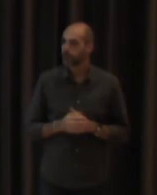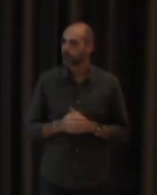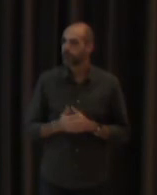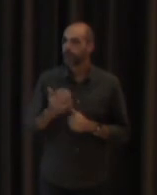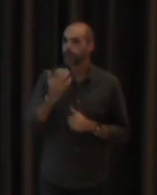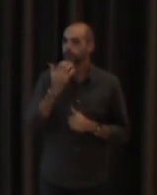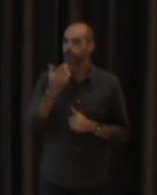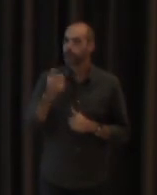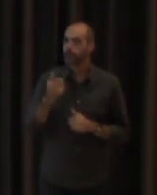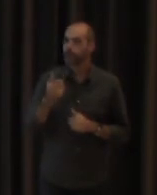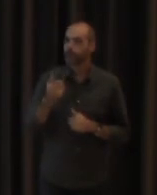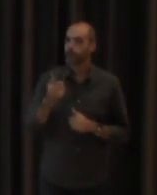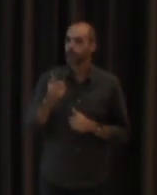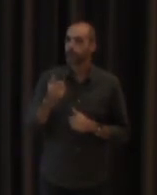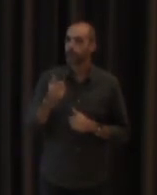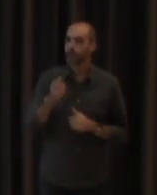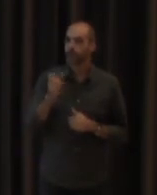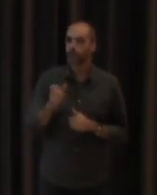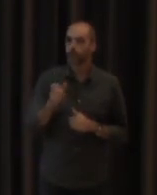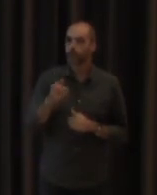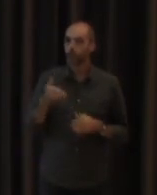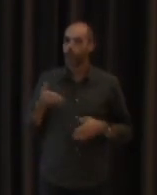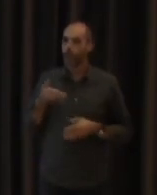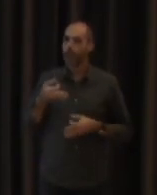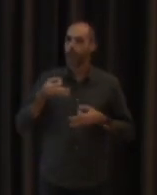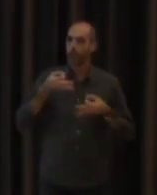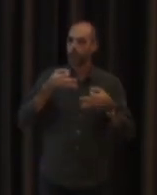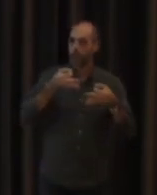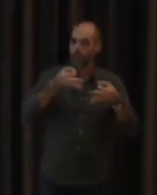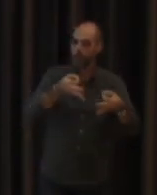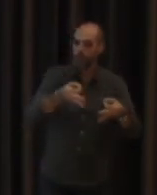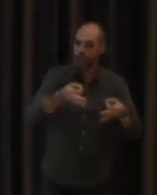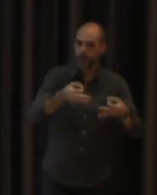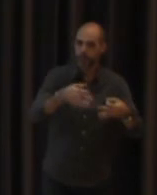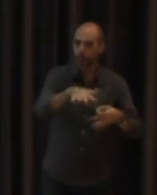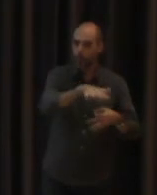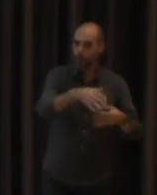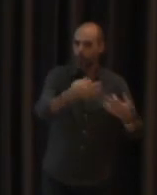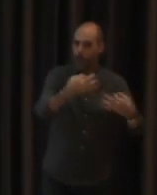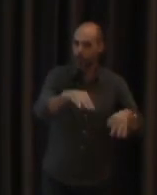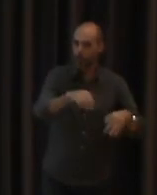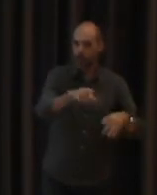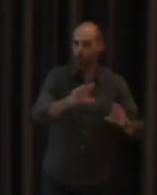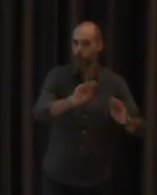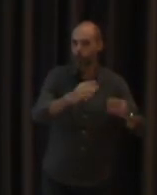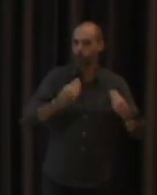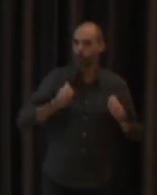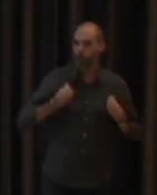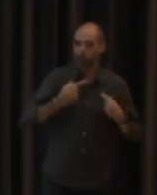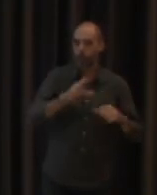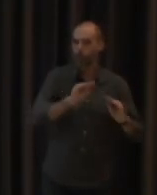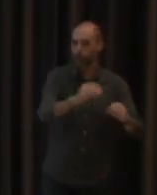si el lloc cap on un es desplaça és el lloc habitual de l'emissor o del receptor, per exemple, lloc on vivim o un lloc on